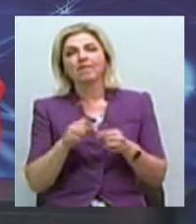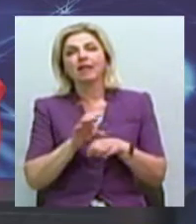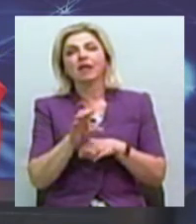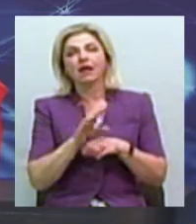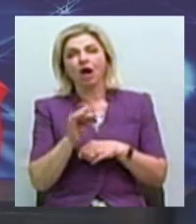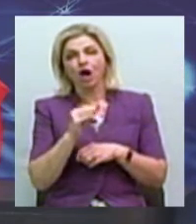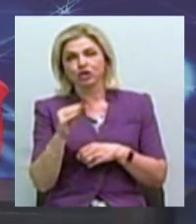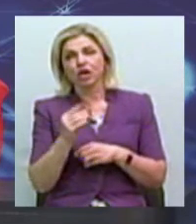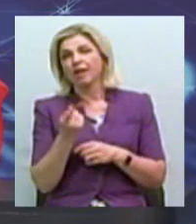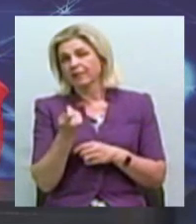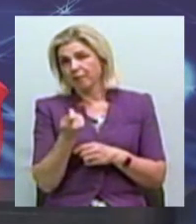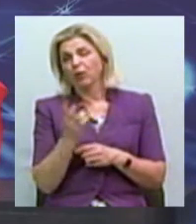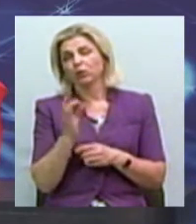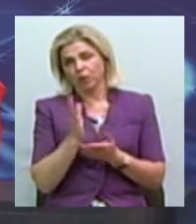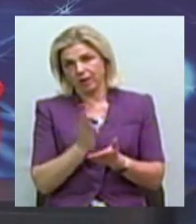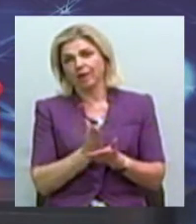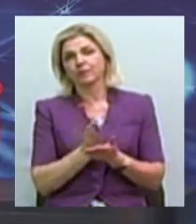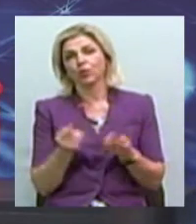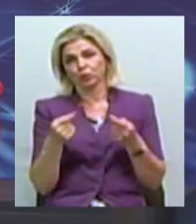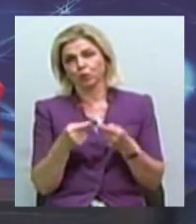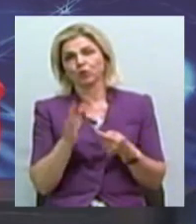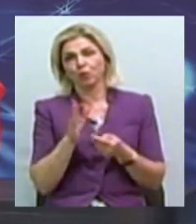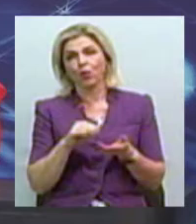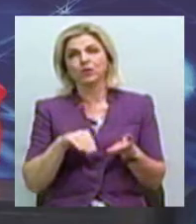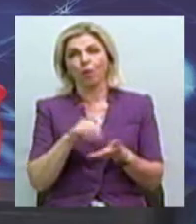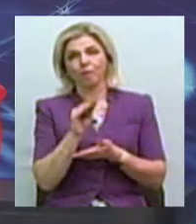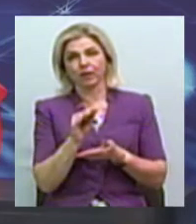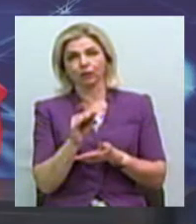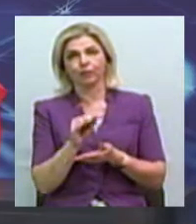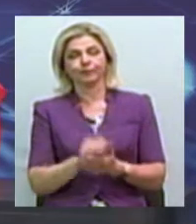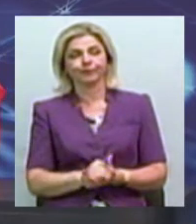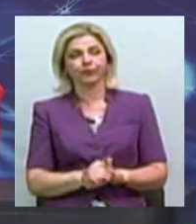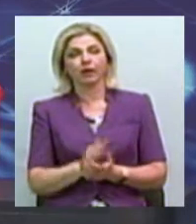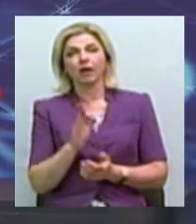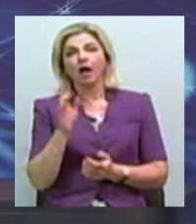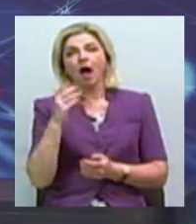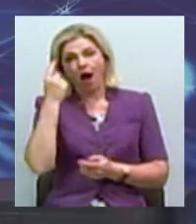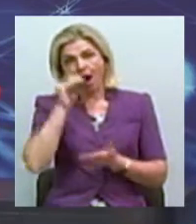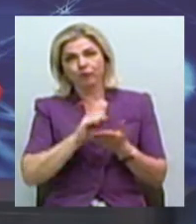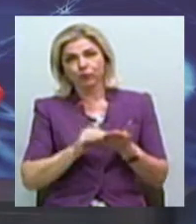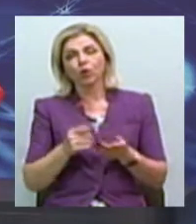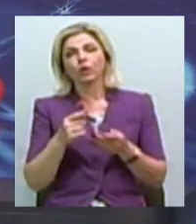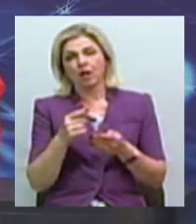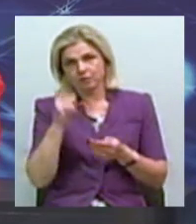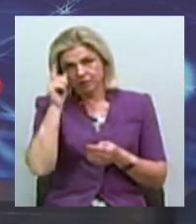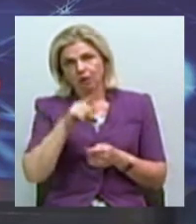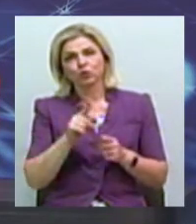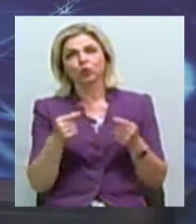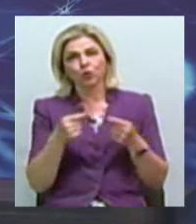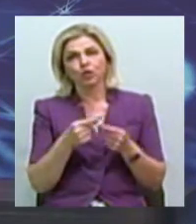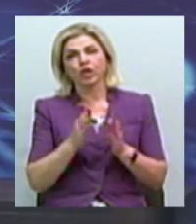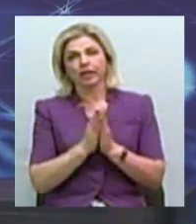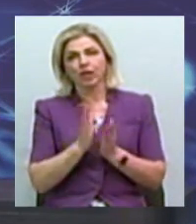невеличкий, але все ж таки певний тираж точно буде закуплено, він точно потрапить на полиці, точно